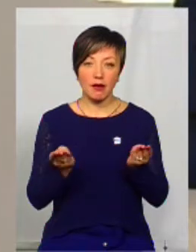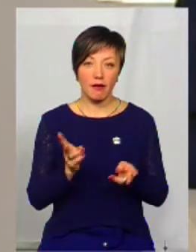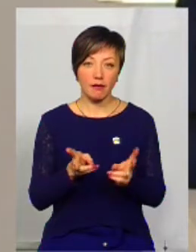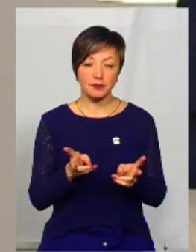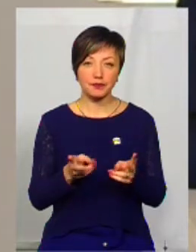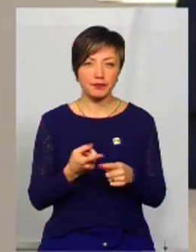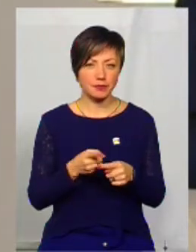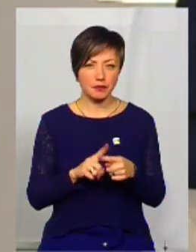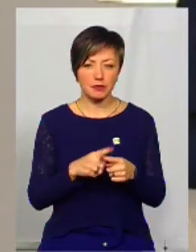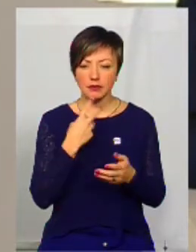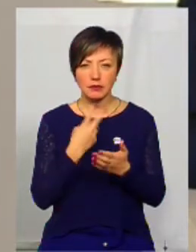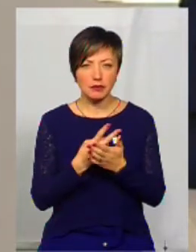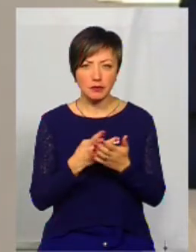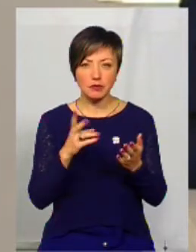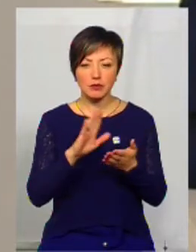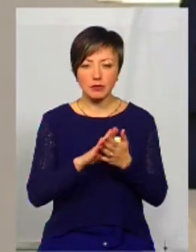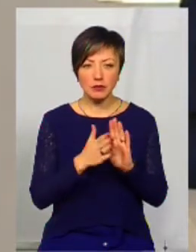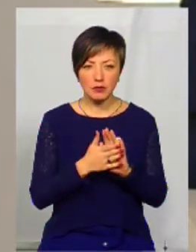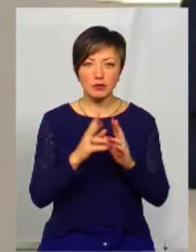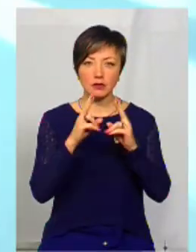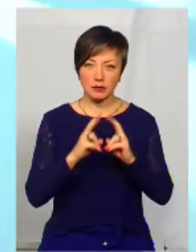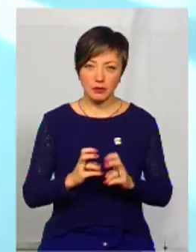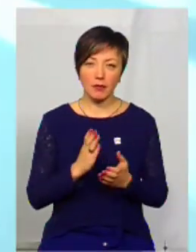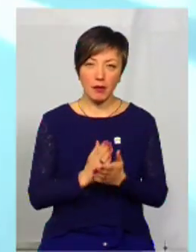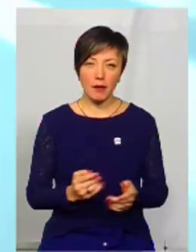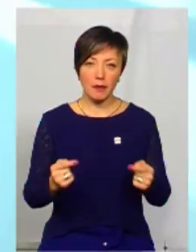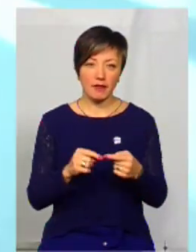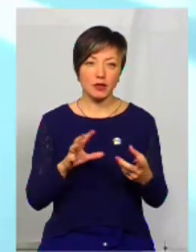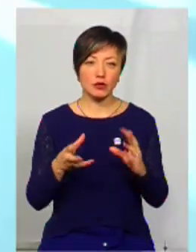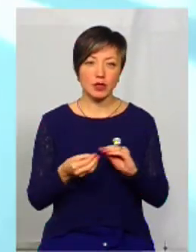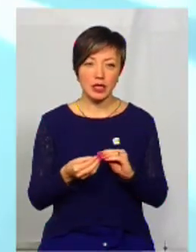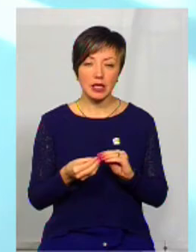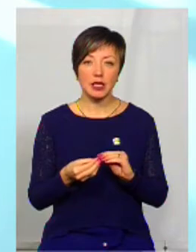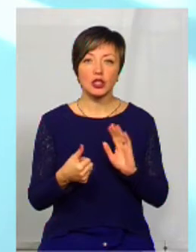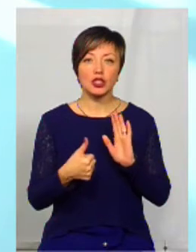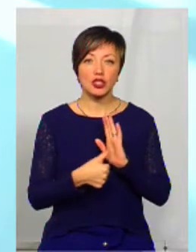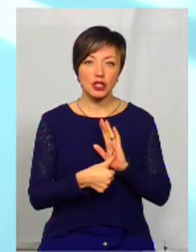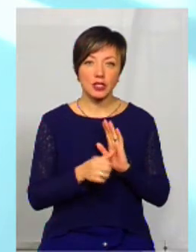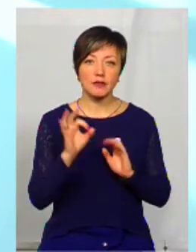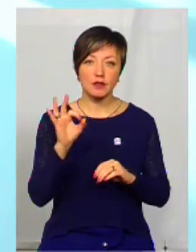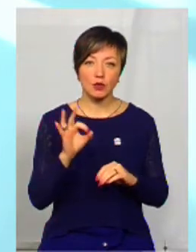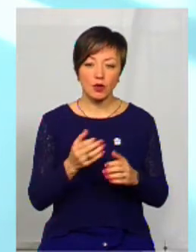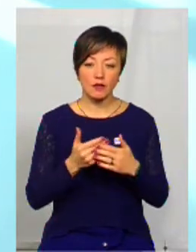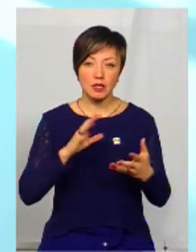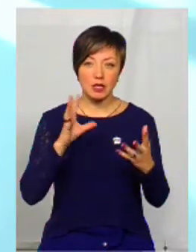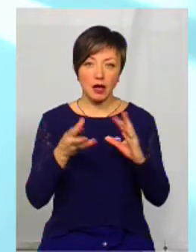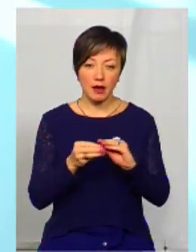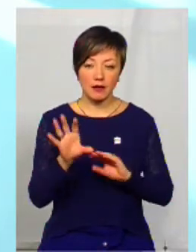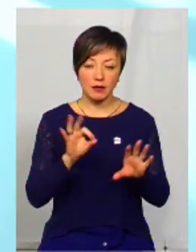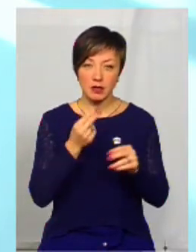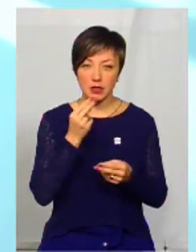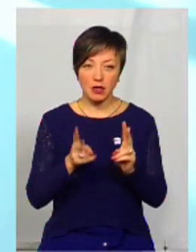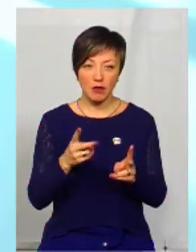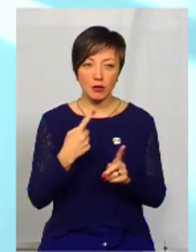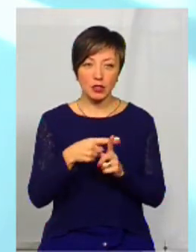ці показники, ці умови, які вам вже вдалося дослідити? Ми маємо певні результати. Так, які вони? Десь 6% від загальної когорти відібраних страв